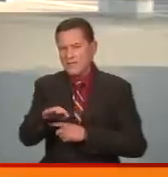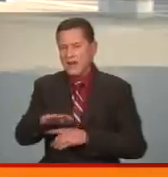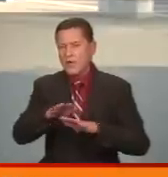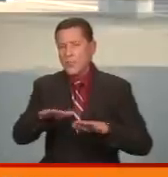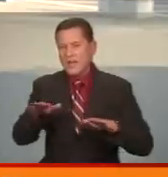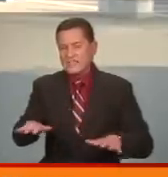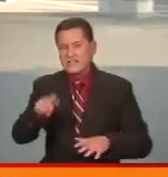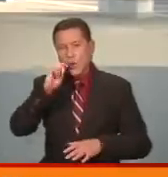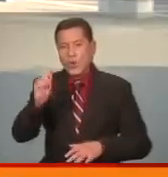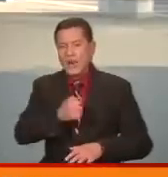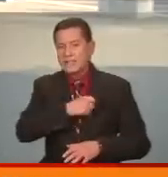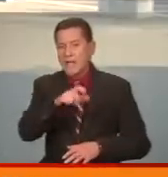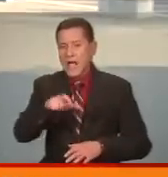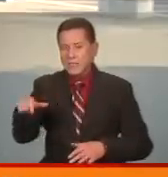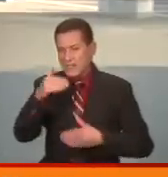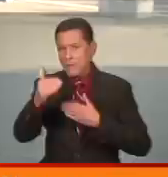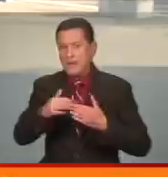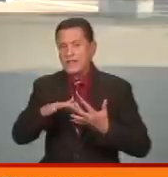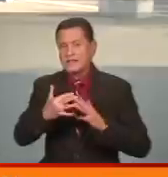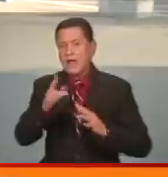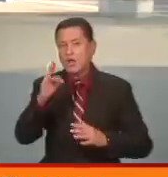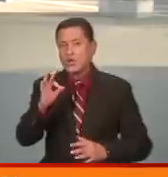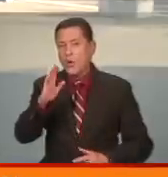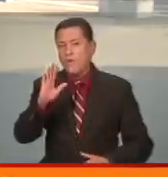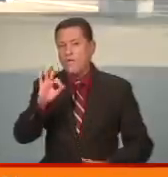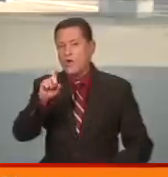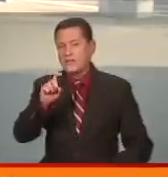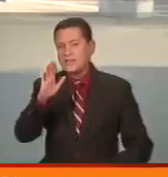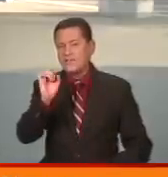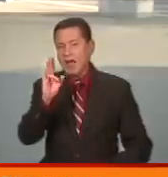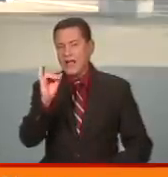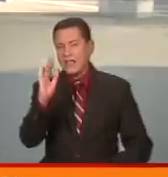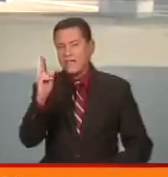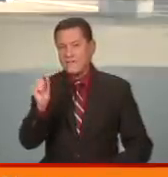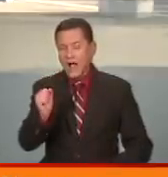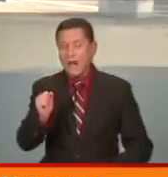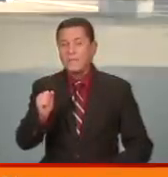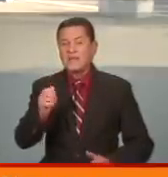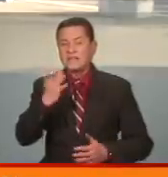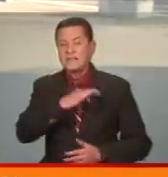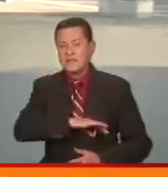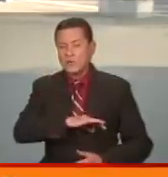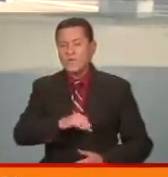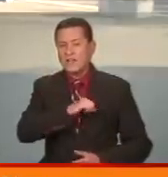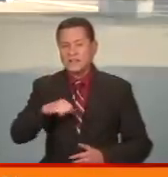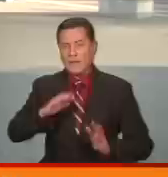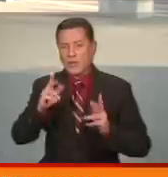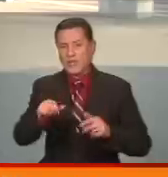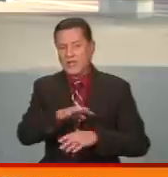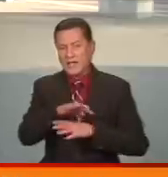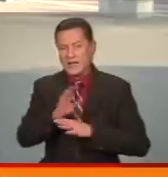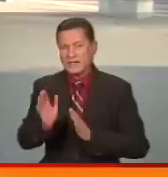позиції українських армійців неподалік села Новозванівка, а також застосовували самохідні артилерійні системи по